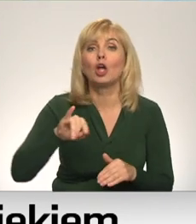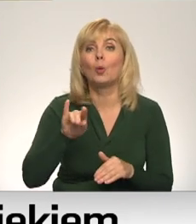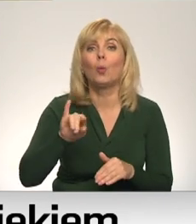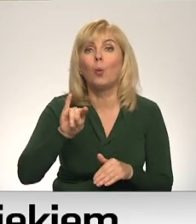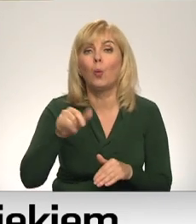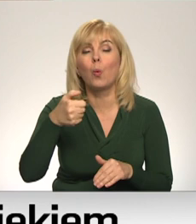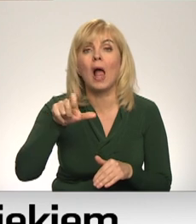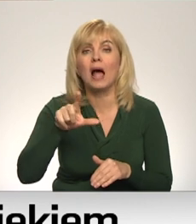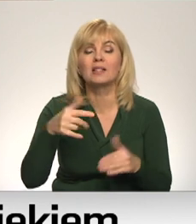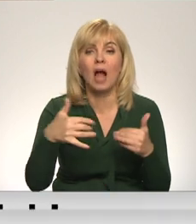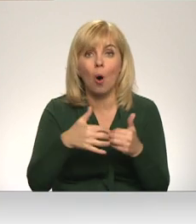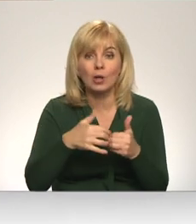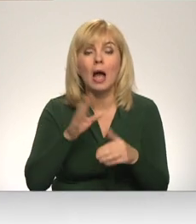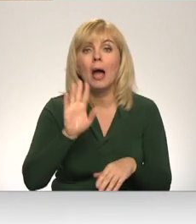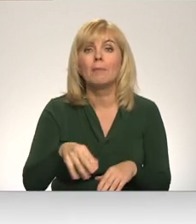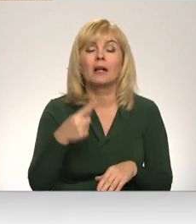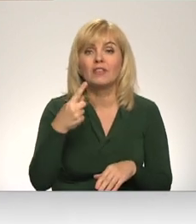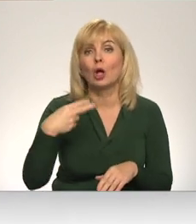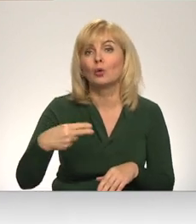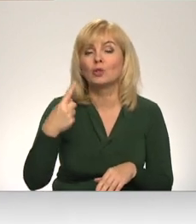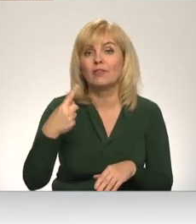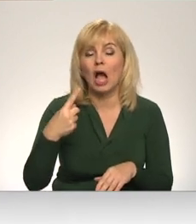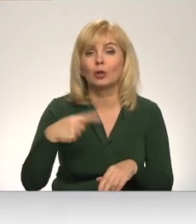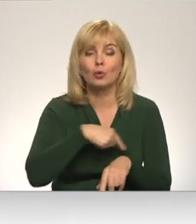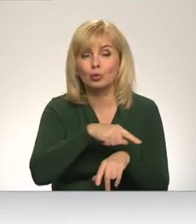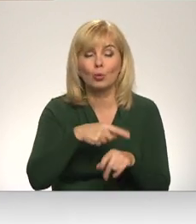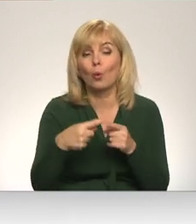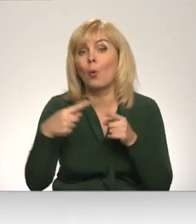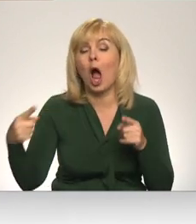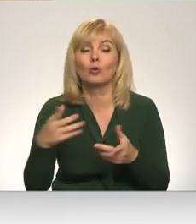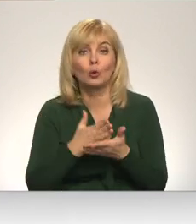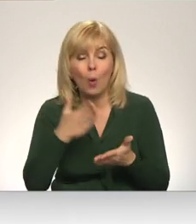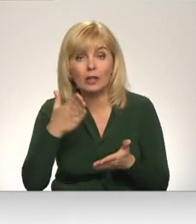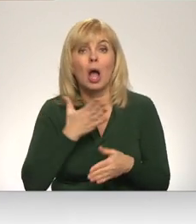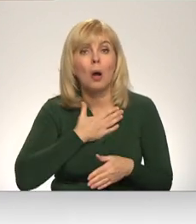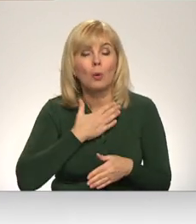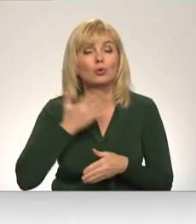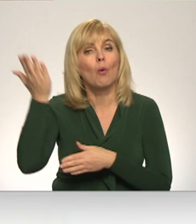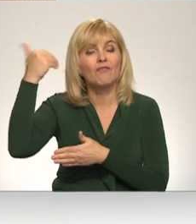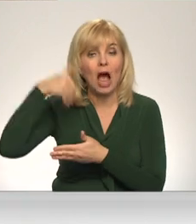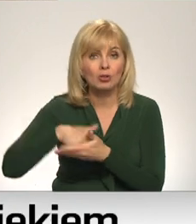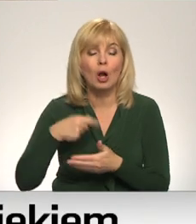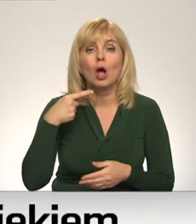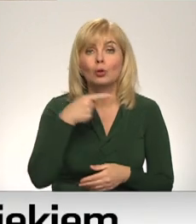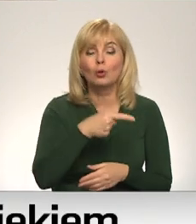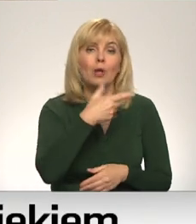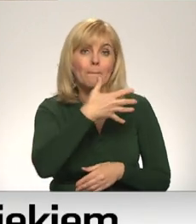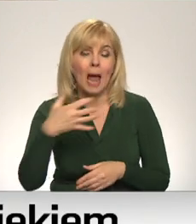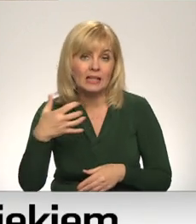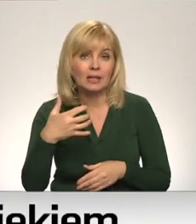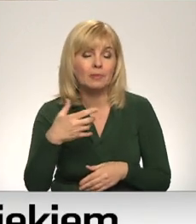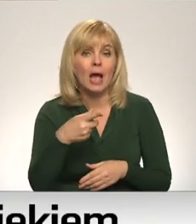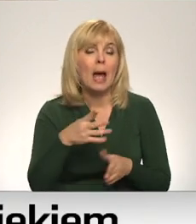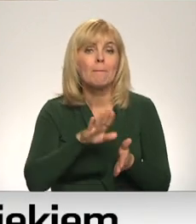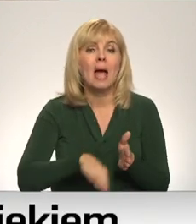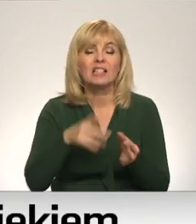vienu 24 stundu garu notikumu ir mūsu vēsturē 1500 bezvēsts